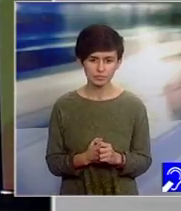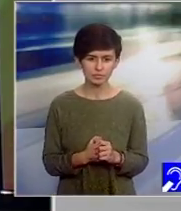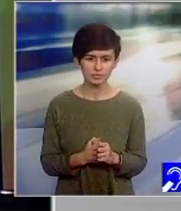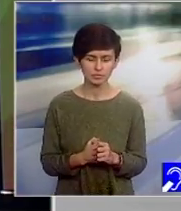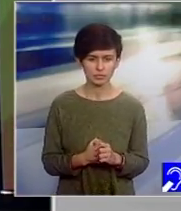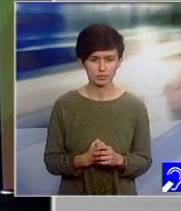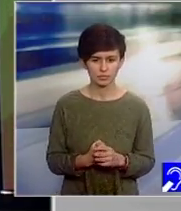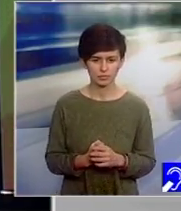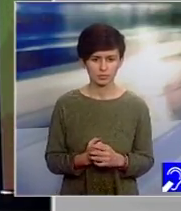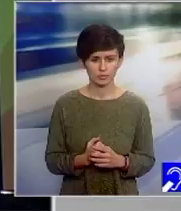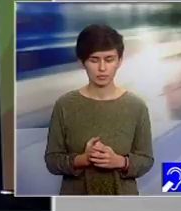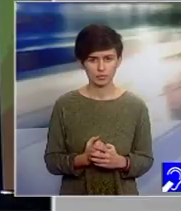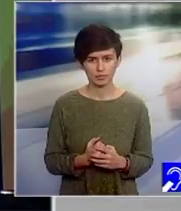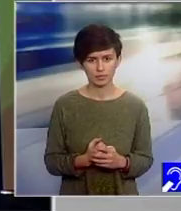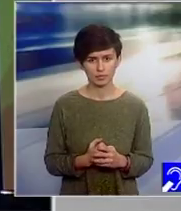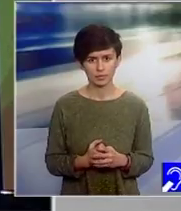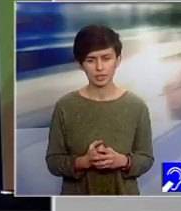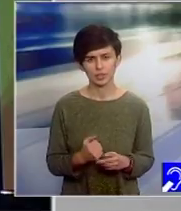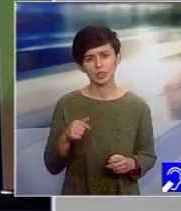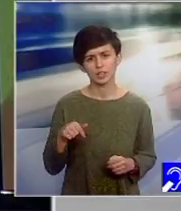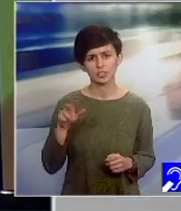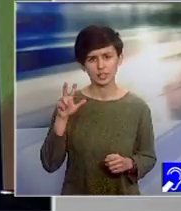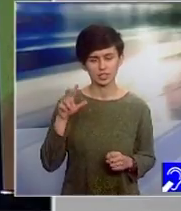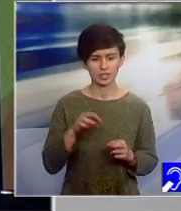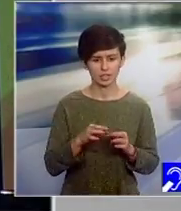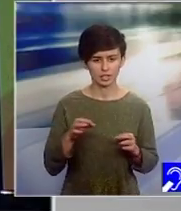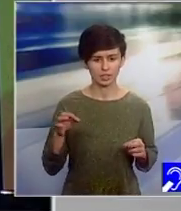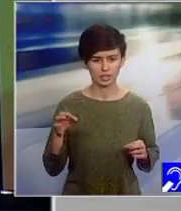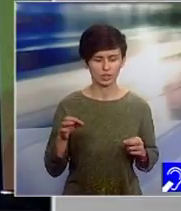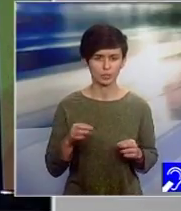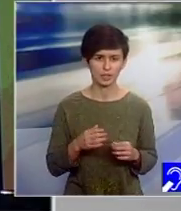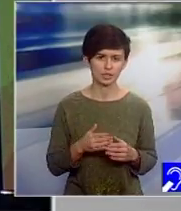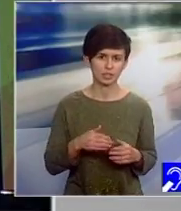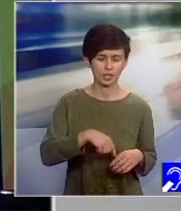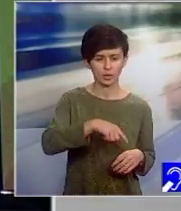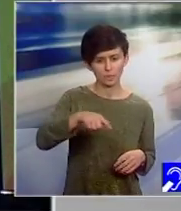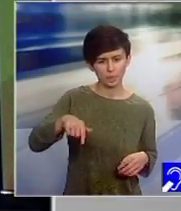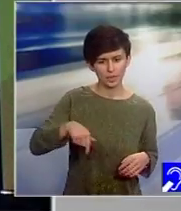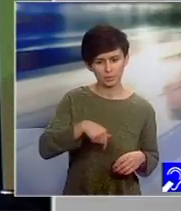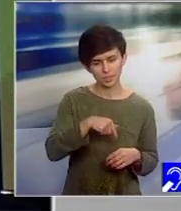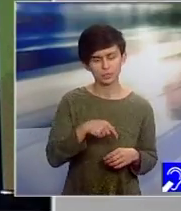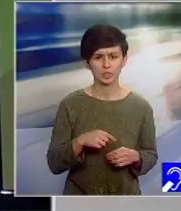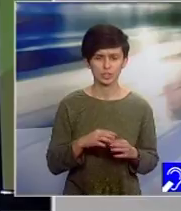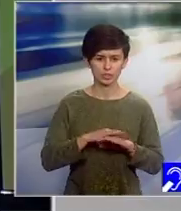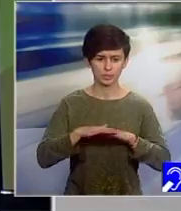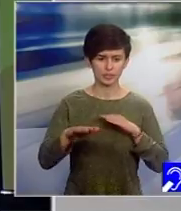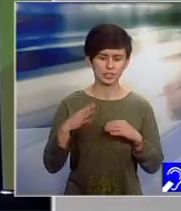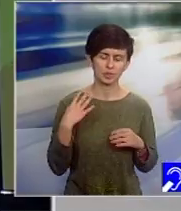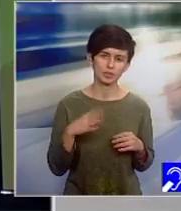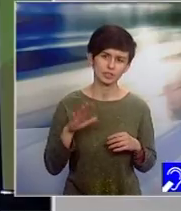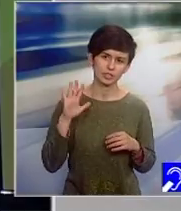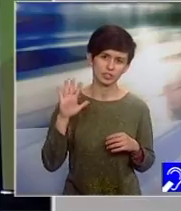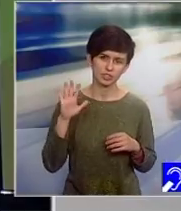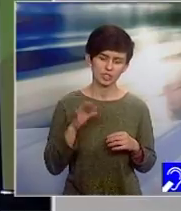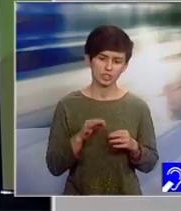are câteva sute de metri, dar acei 3 km împrejmuiau o suprafață de 45 de hectare, pe